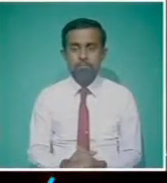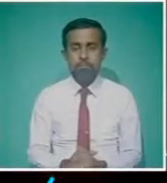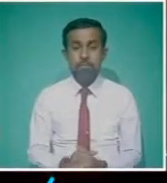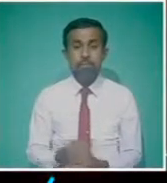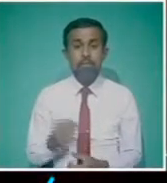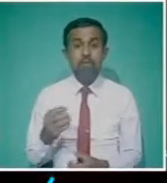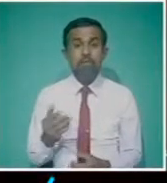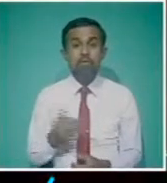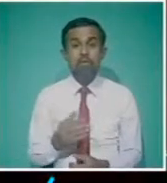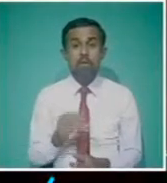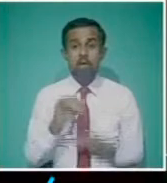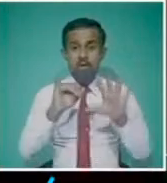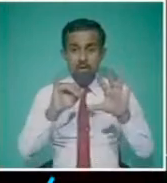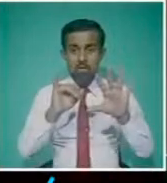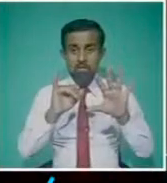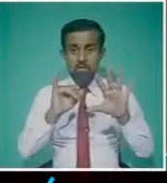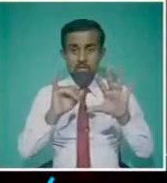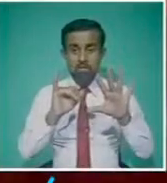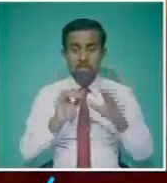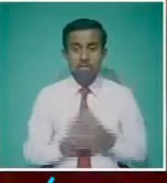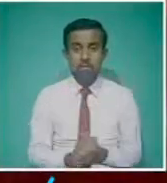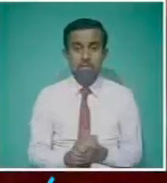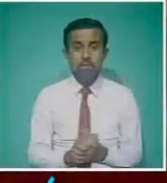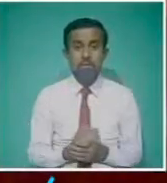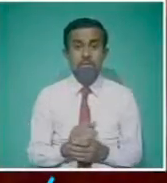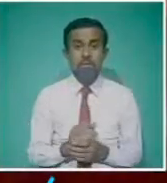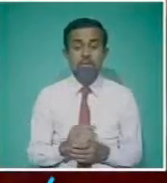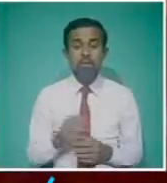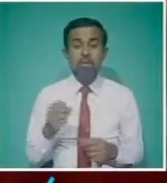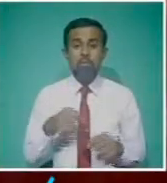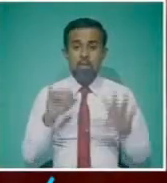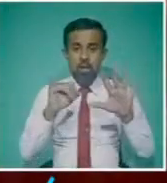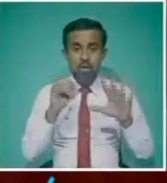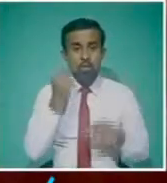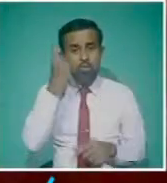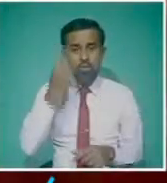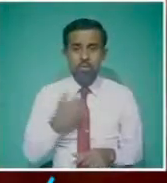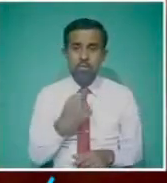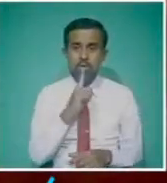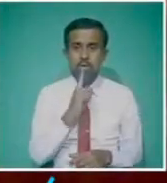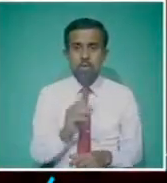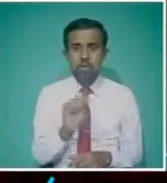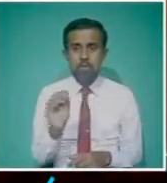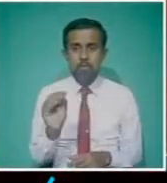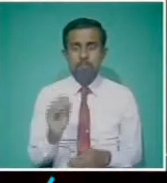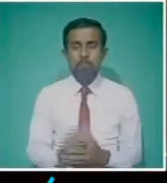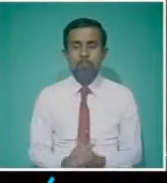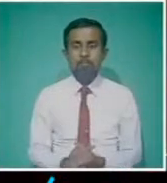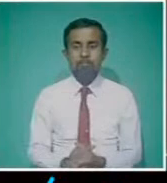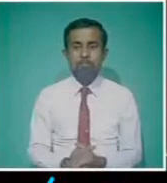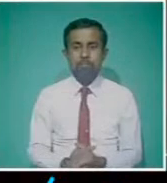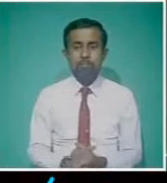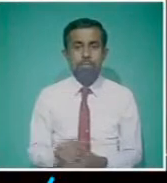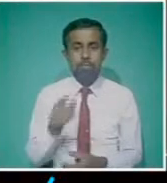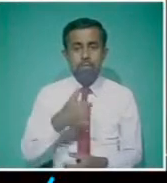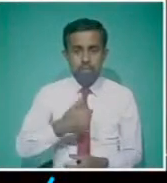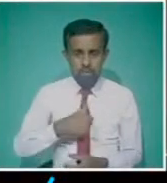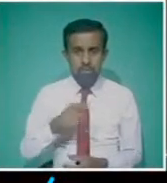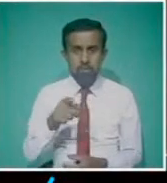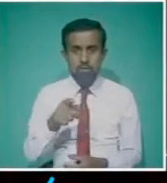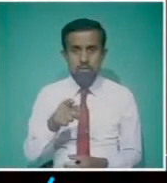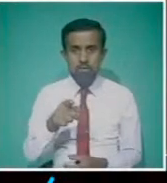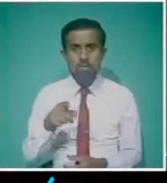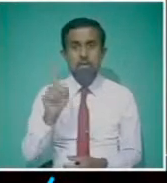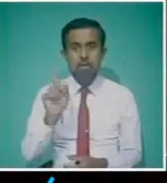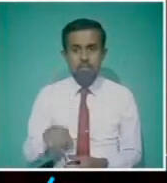6 සභානායකතුමා. කතානායකතුමනි අංක 6 යෝජනාව මම ඉදිරිපත් කරමි. සභාව එකඟද?